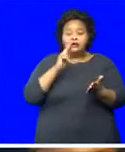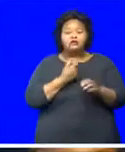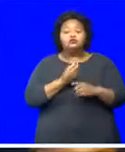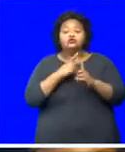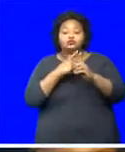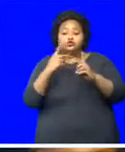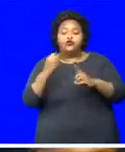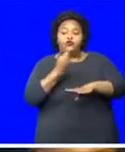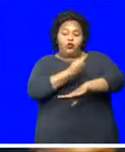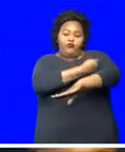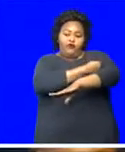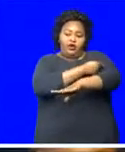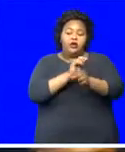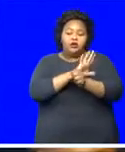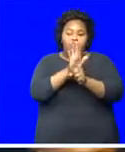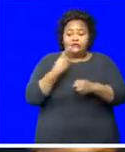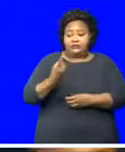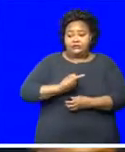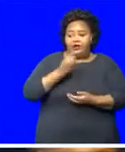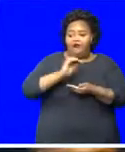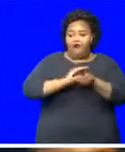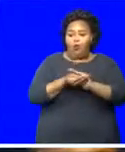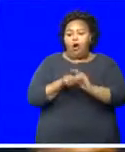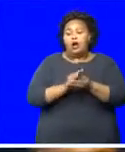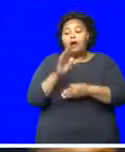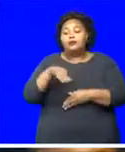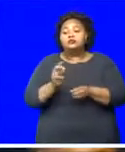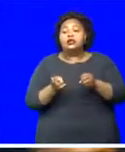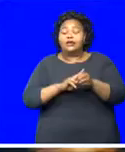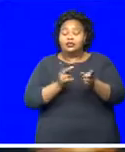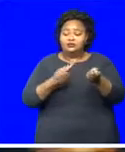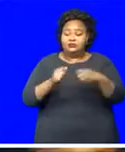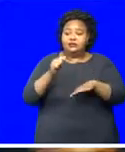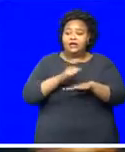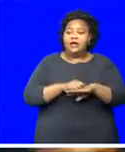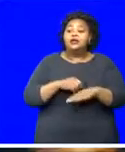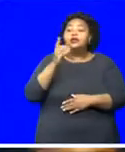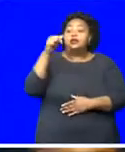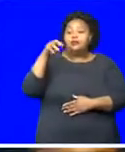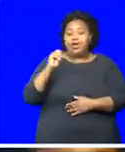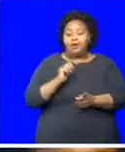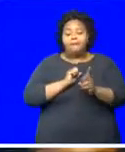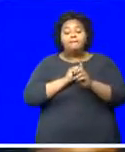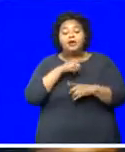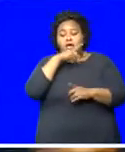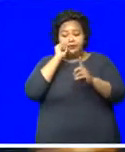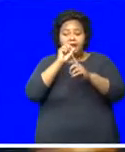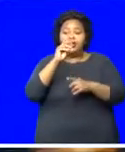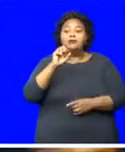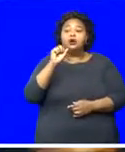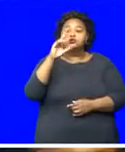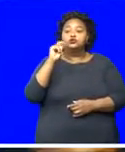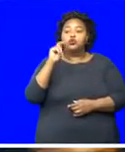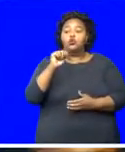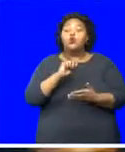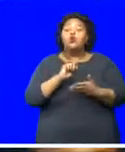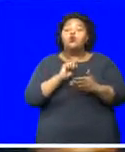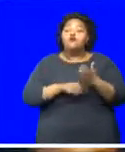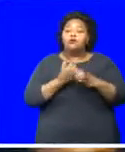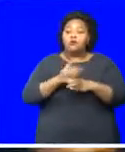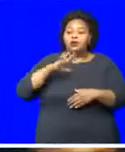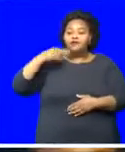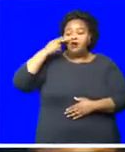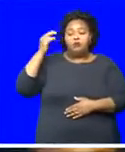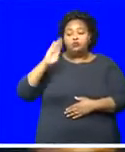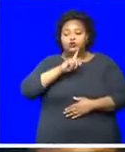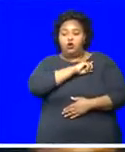iCovid-19. Loku kuvetwe liphini lani nangulo Themba Masuku ngesikhathi abuya ekhaya kulandzela kuyomelela silo semhlaba ingwenyama